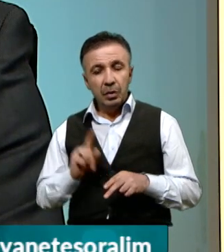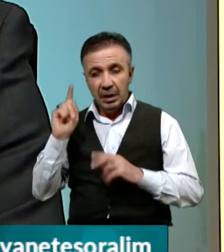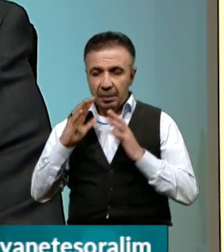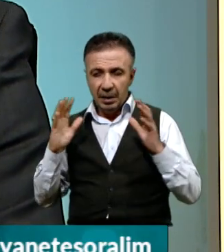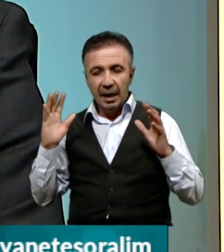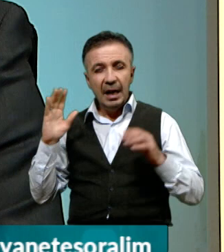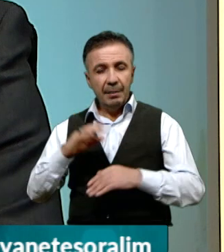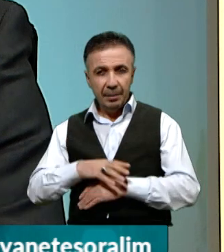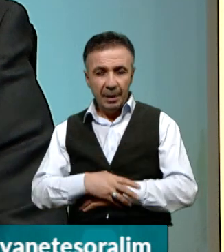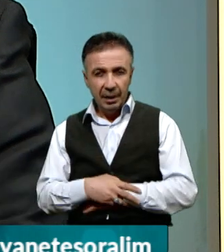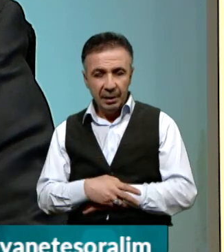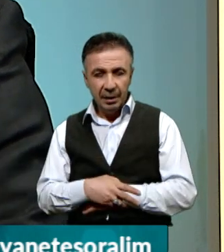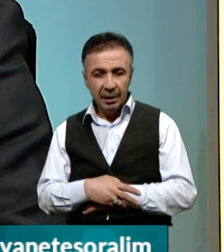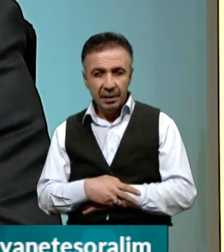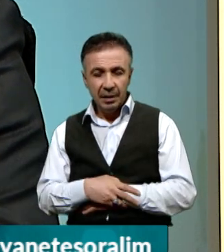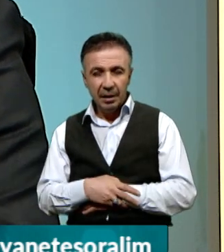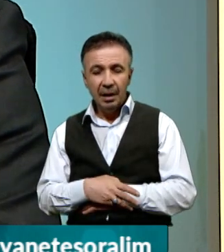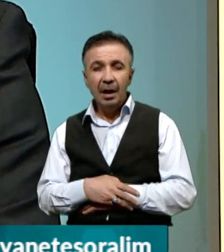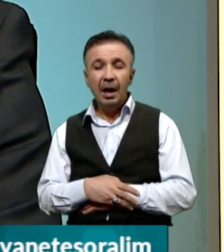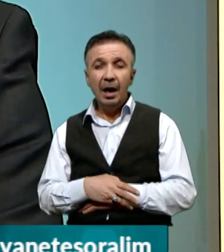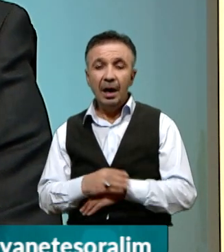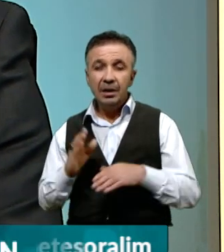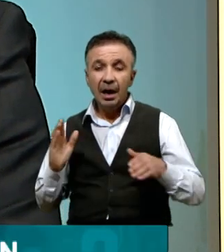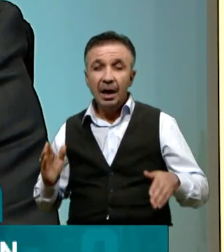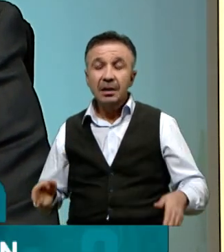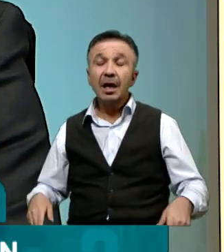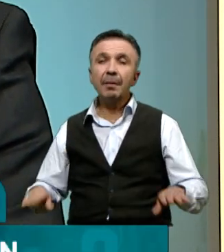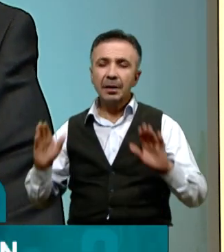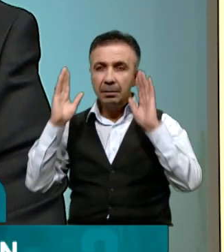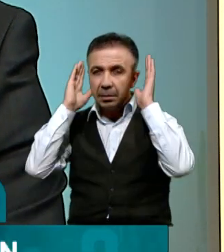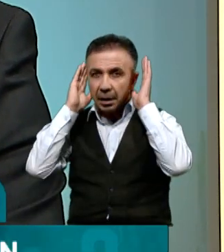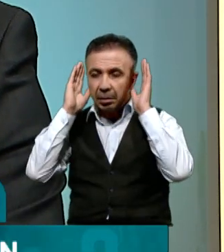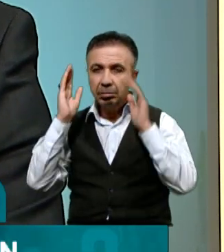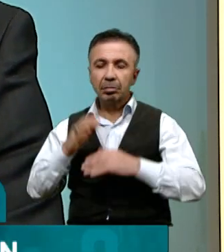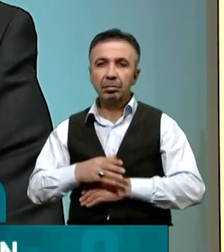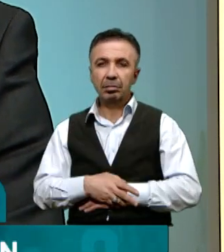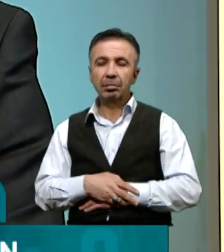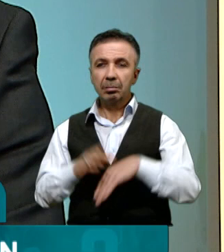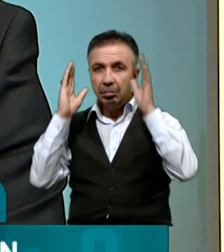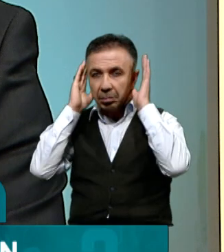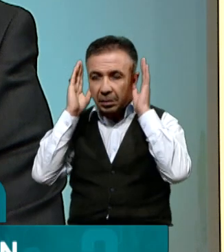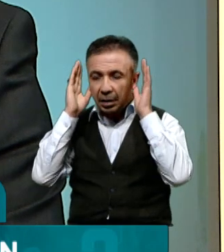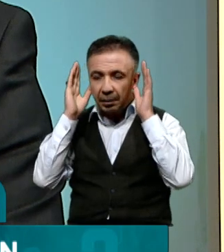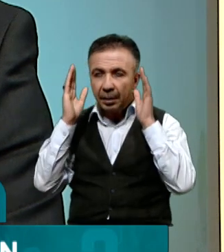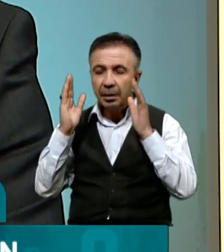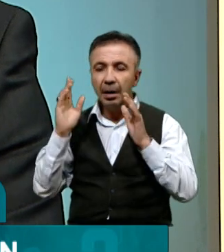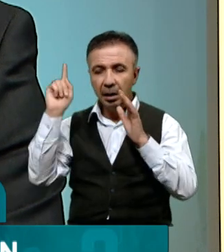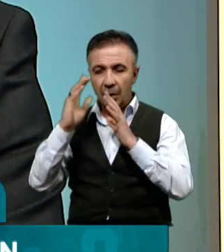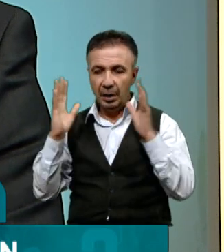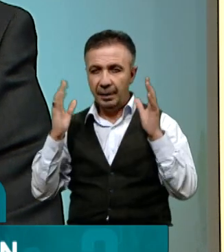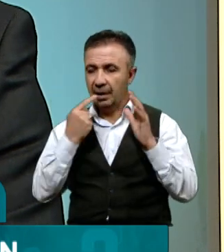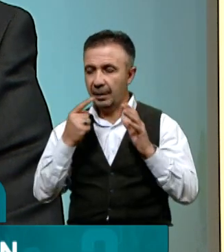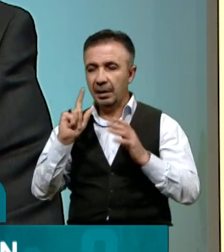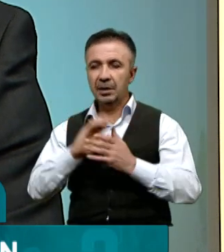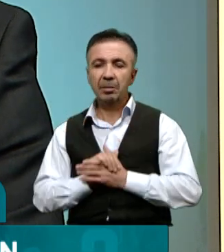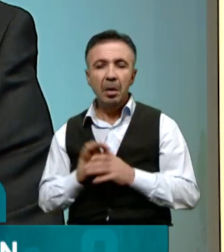tekbiri getireceksek aşağı salmadan direkt olarak ne yapmamız lazım? Tekbir almamız lazım. Peki bir insan